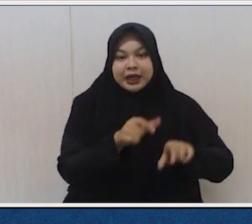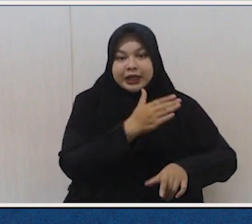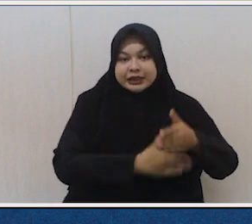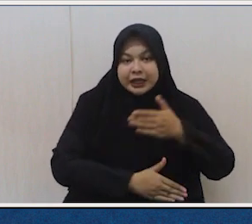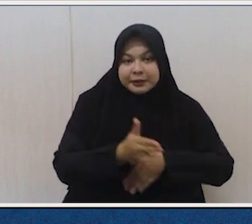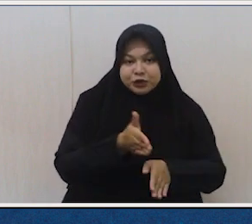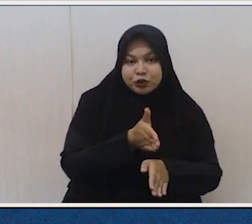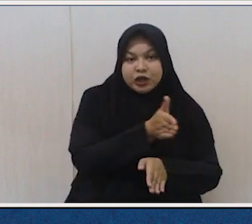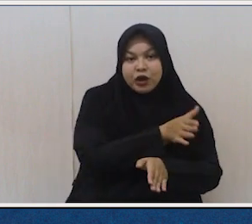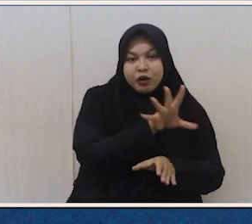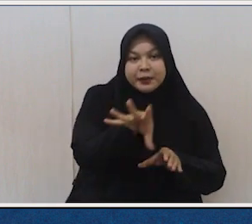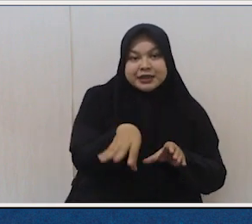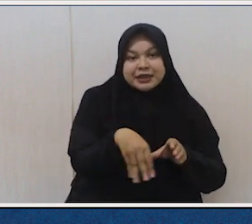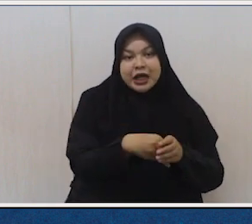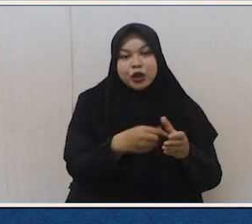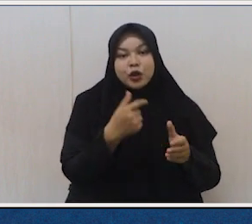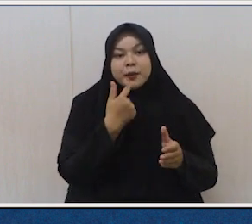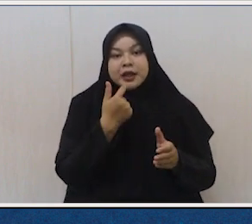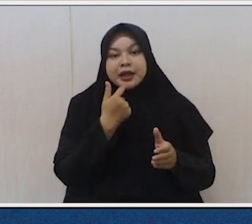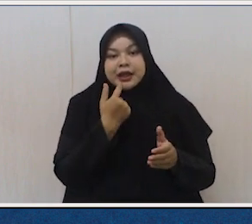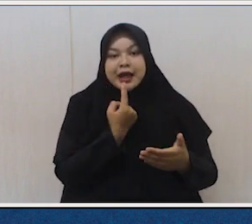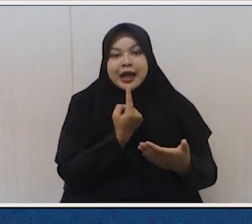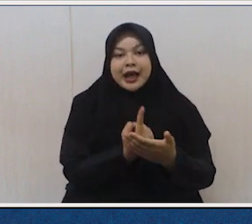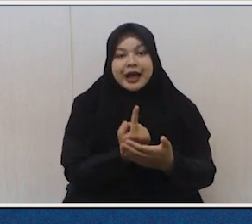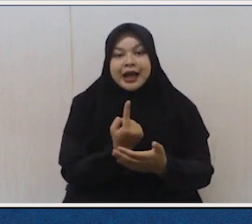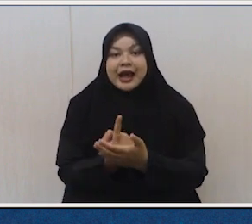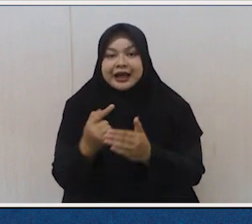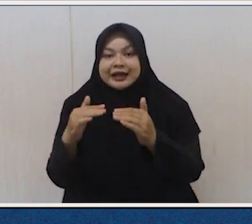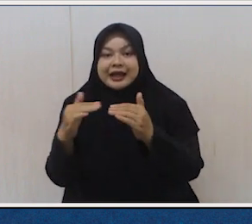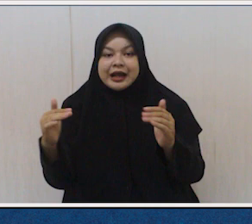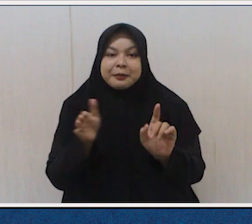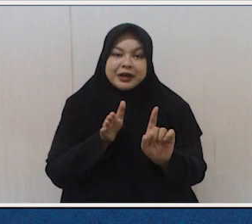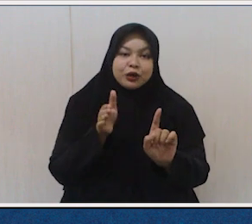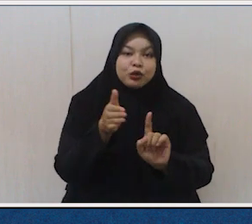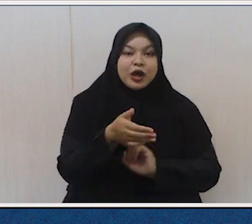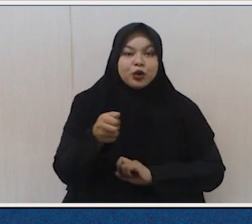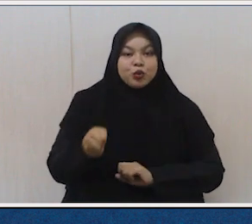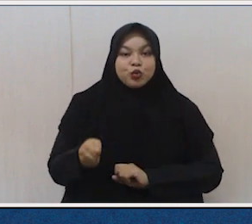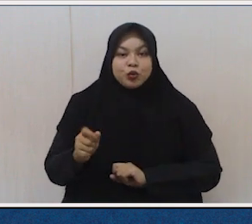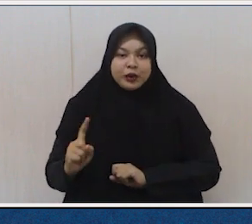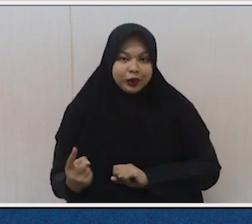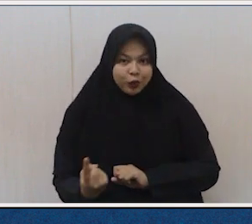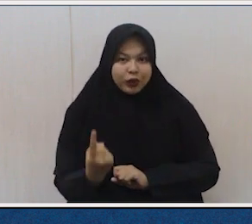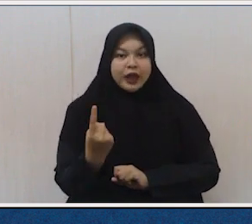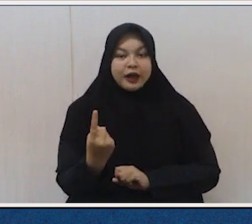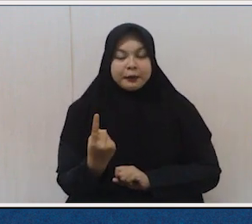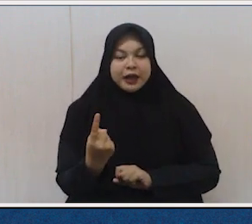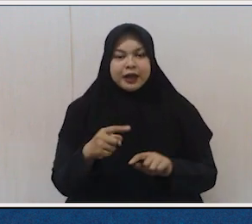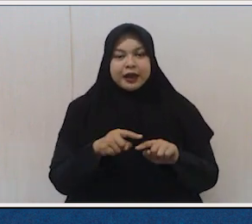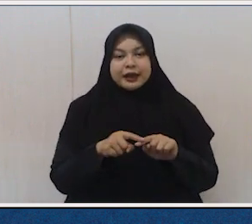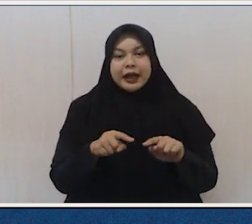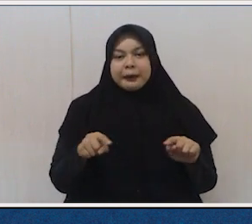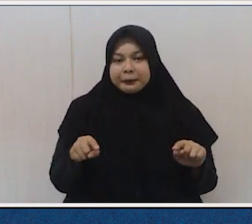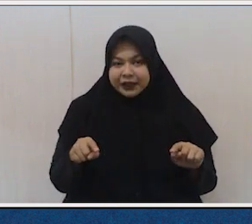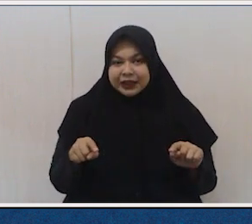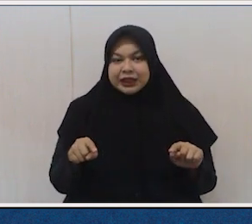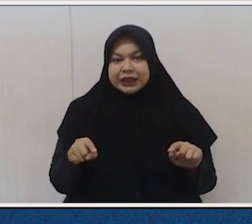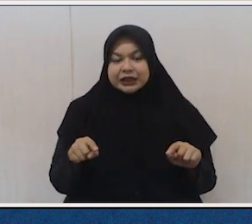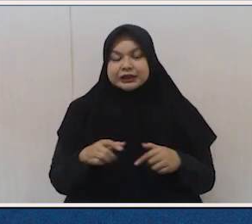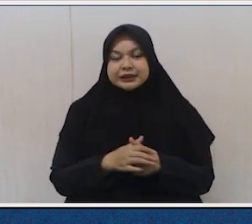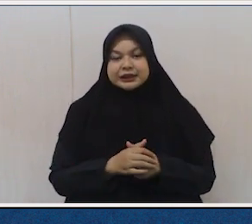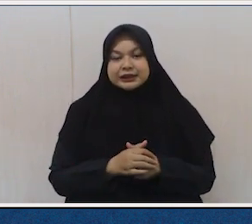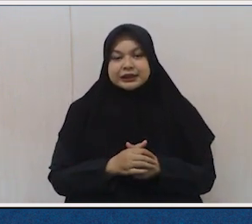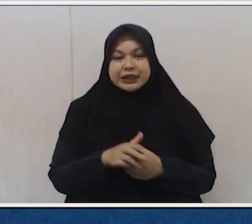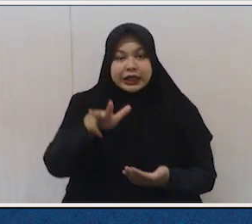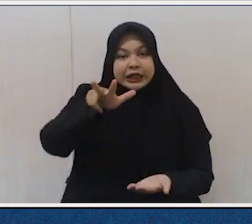awal sudah mencantumkan terkait dengan kas keadilan eh pingungan hukum terutama eh itu namun namun yang